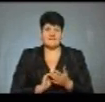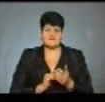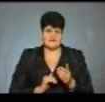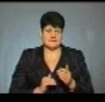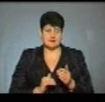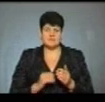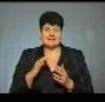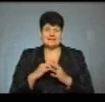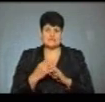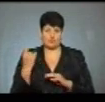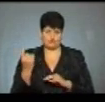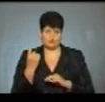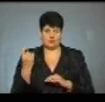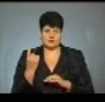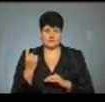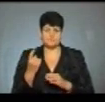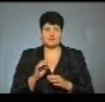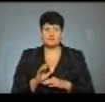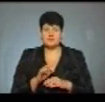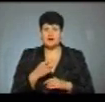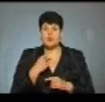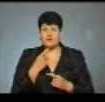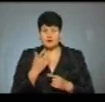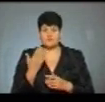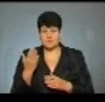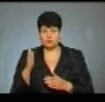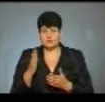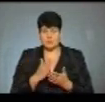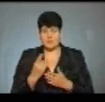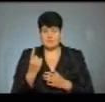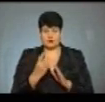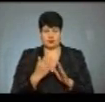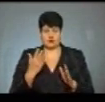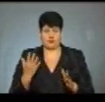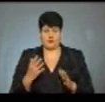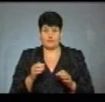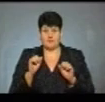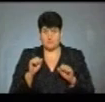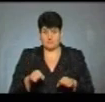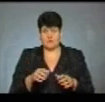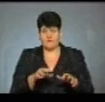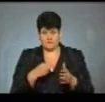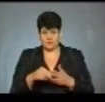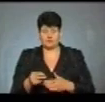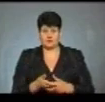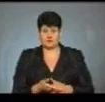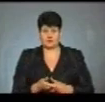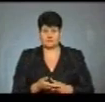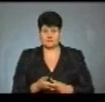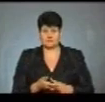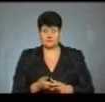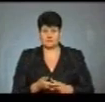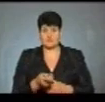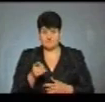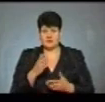там, сільськогосподарськими виробниками. Ми їм казали, ви будете мати першочергову можливість викупити, так?